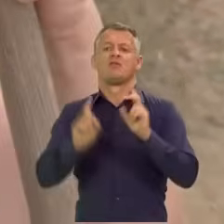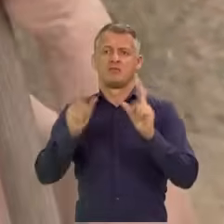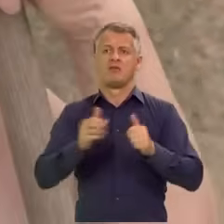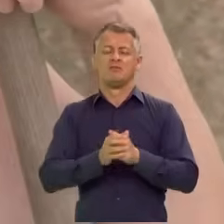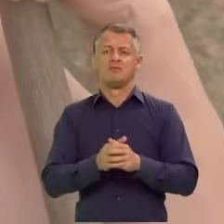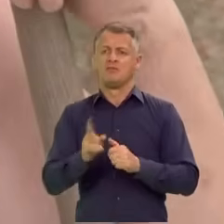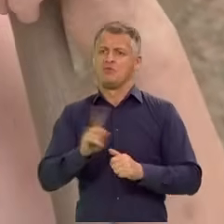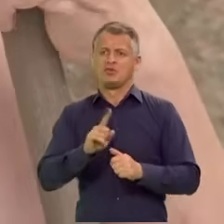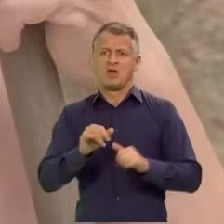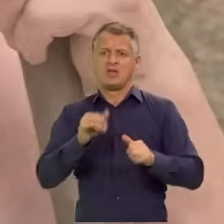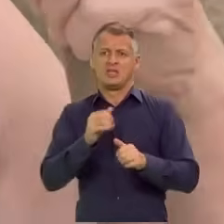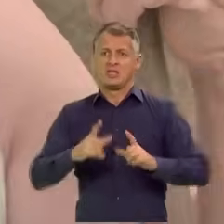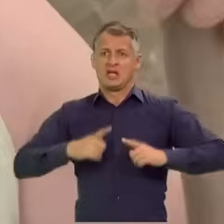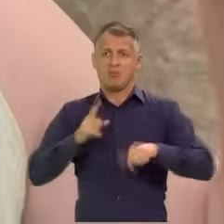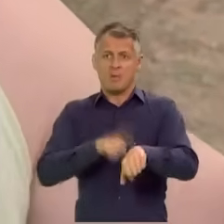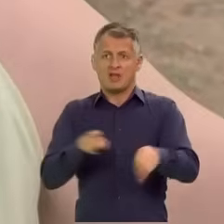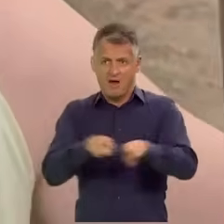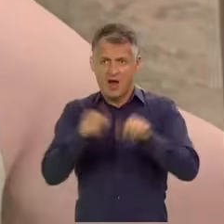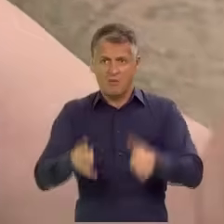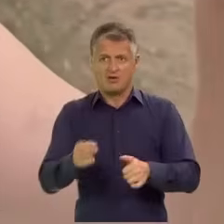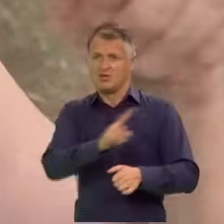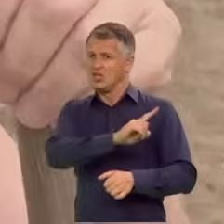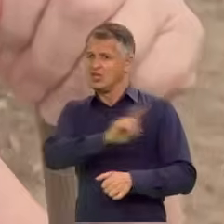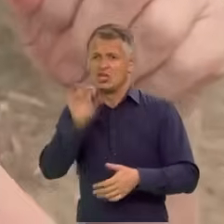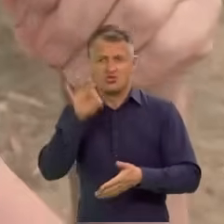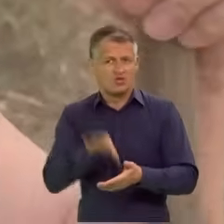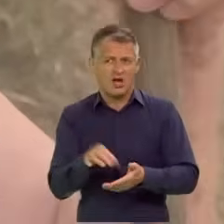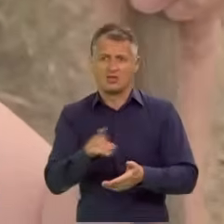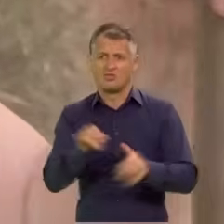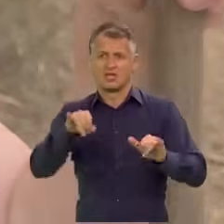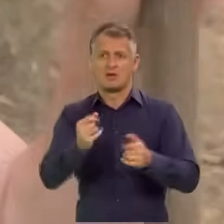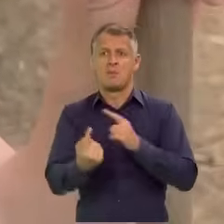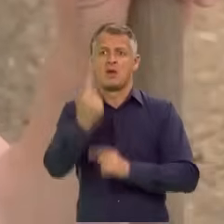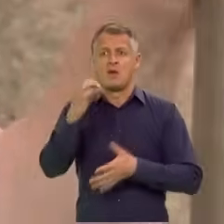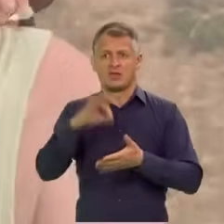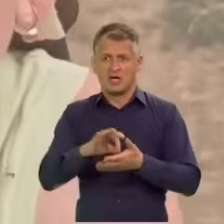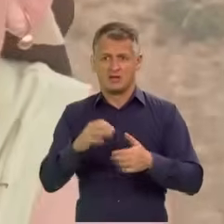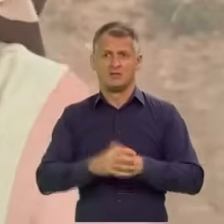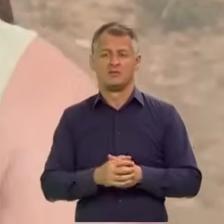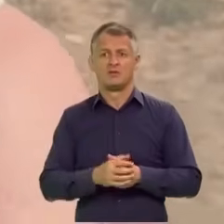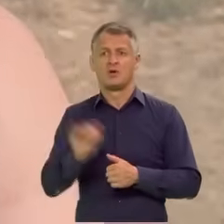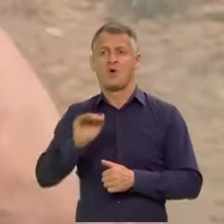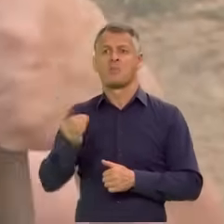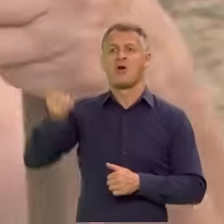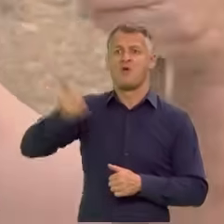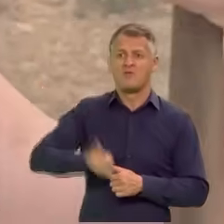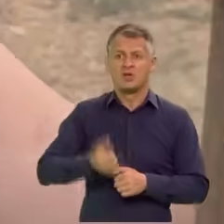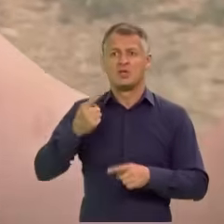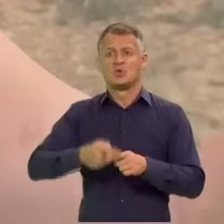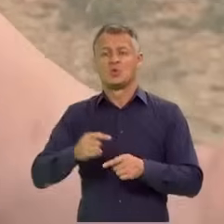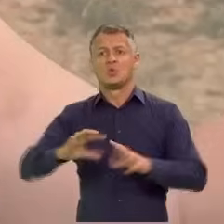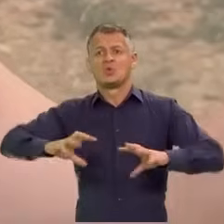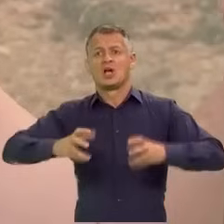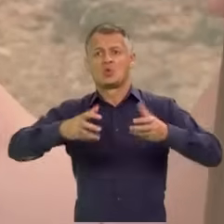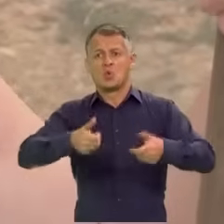N-ați mai trăit momente din astea? Nu, niciodată. Niciodată, cu prima dată. Copiii veniră cu remorca, cu apă,